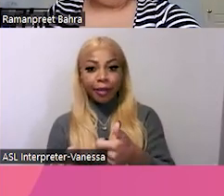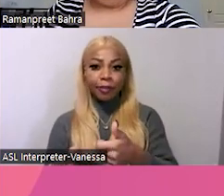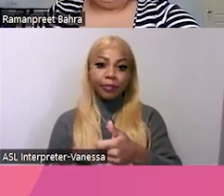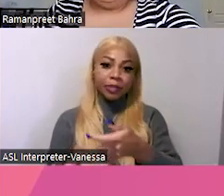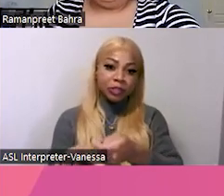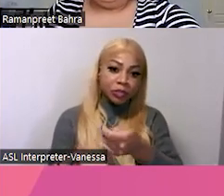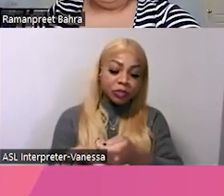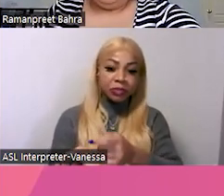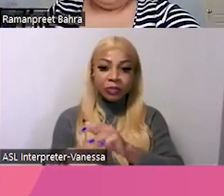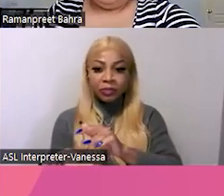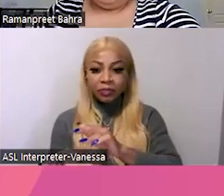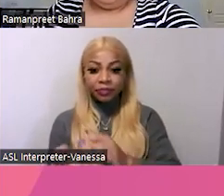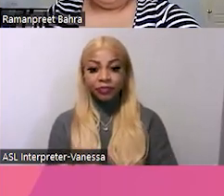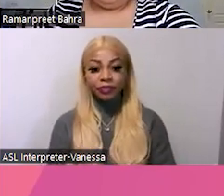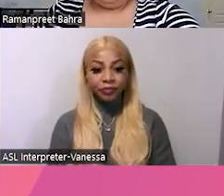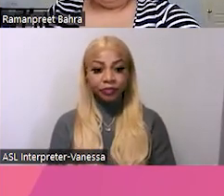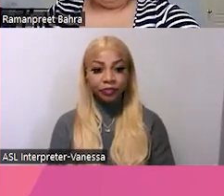qui a besoin d'être traitée.